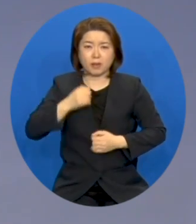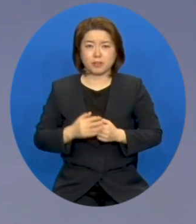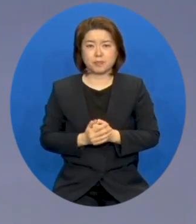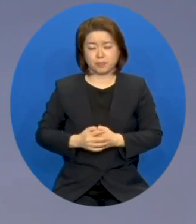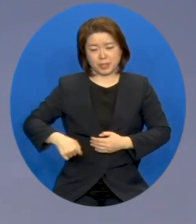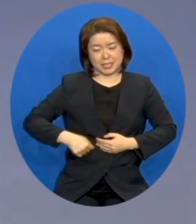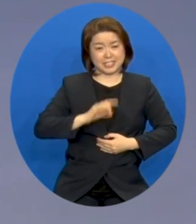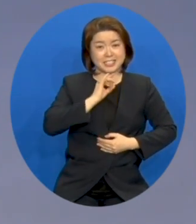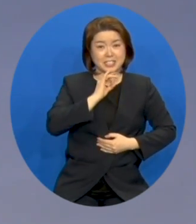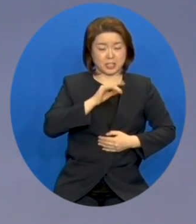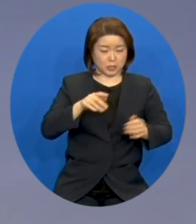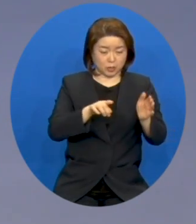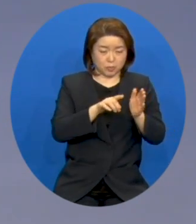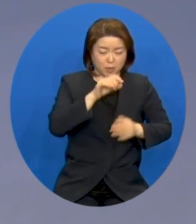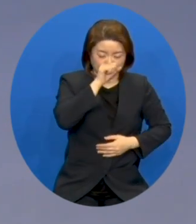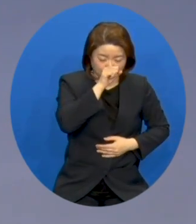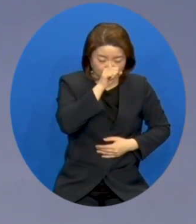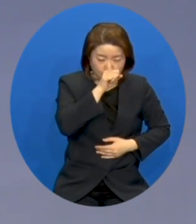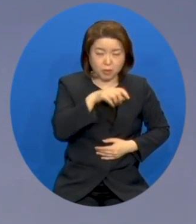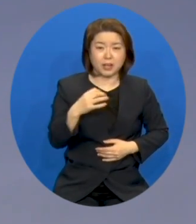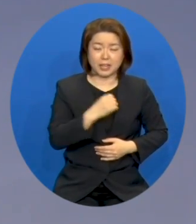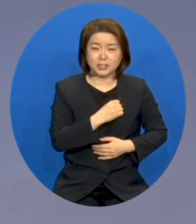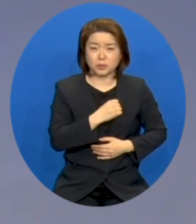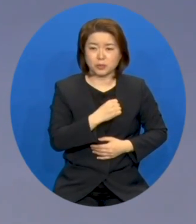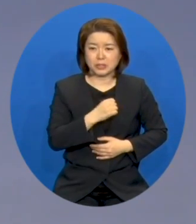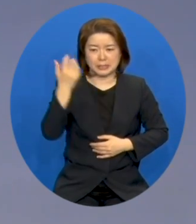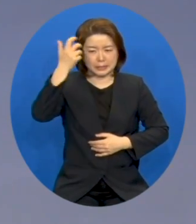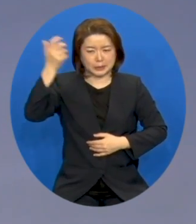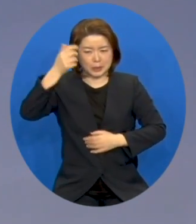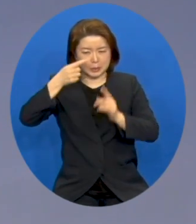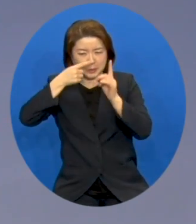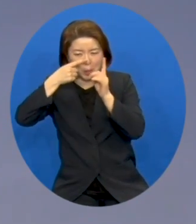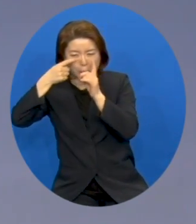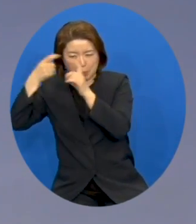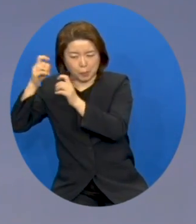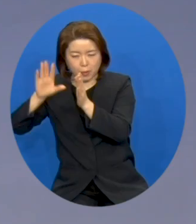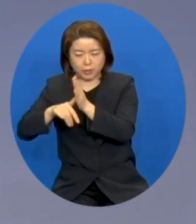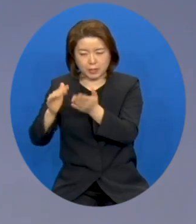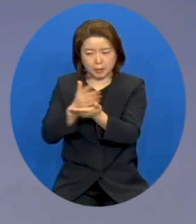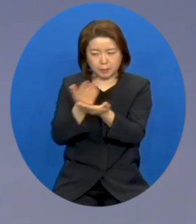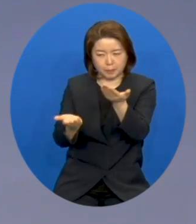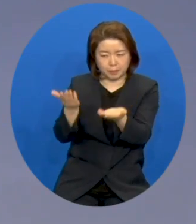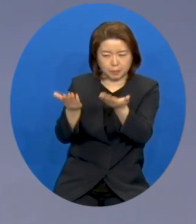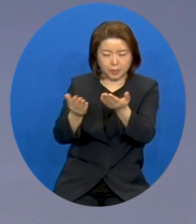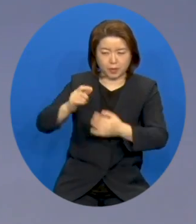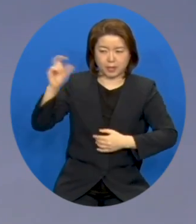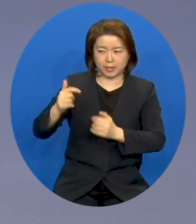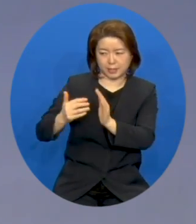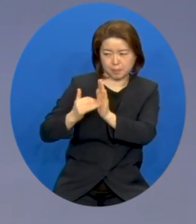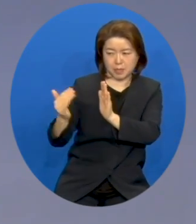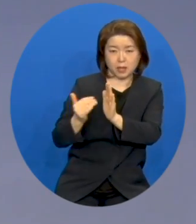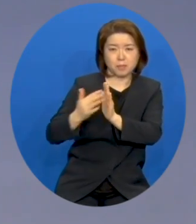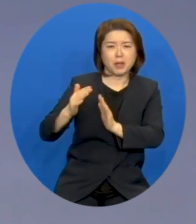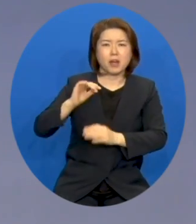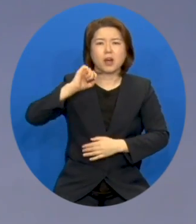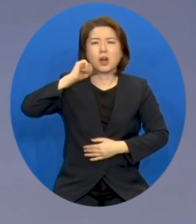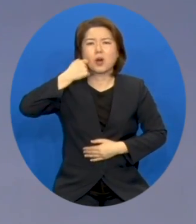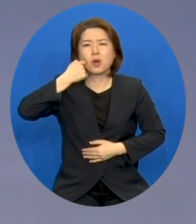착한 것만 가지고서는 영적인 미혹이 올 때에 분별하고 강하게 대처할 수